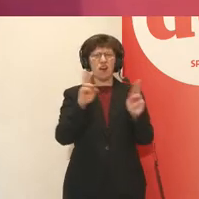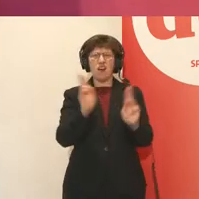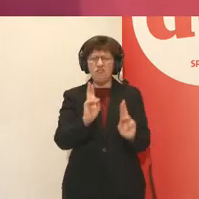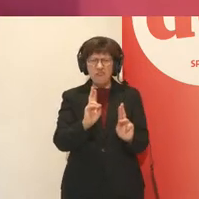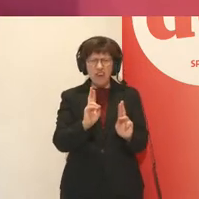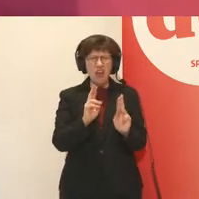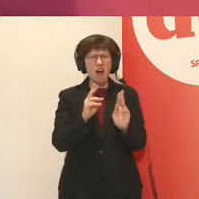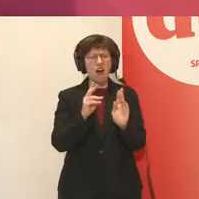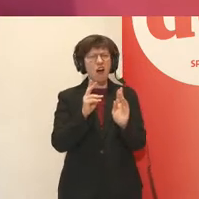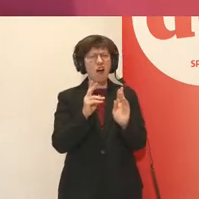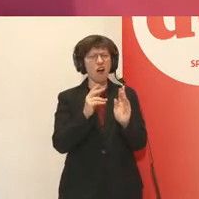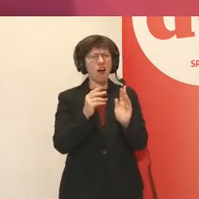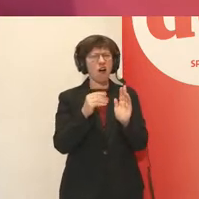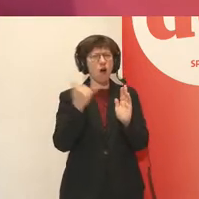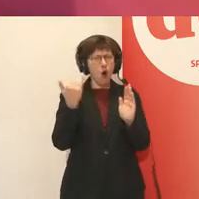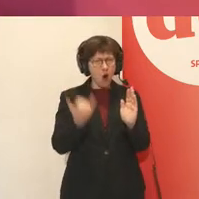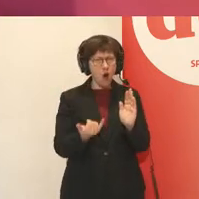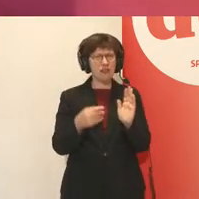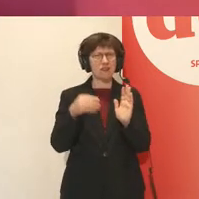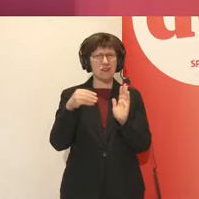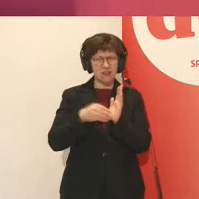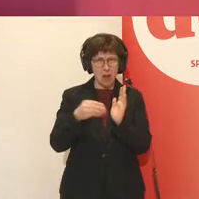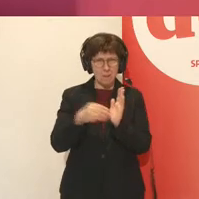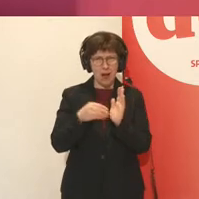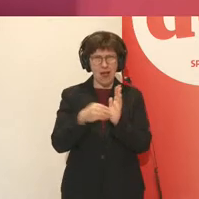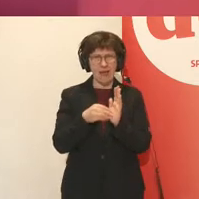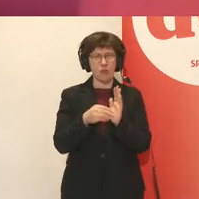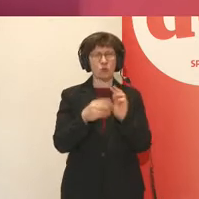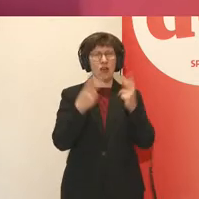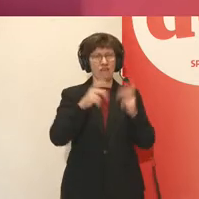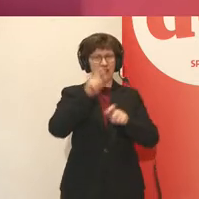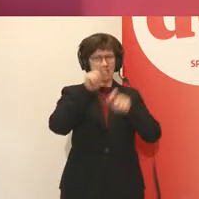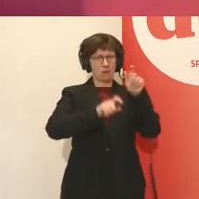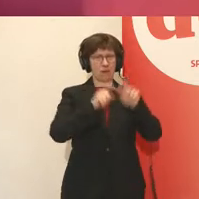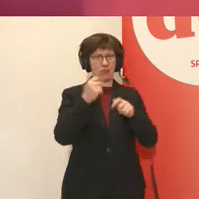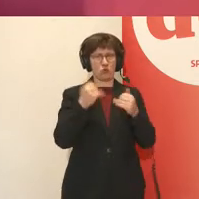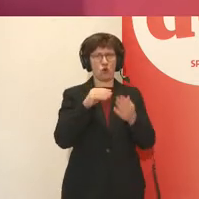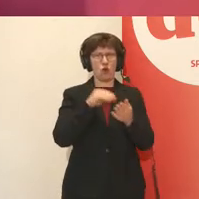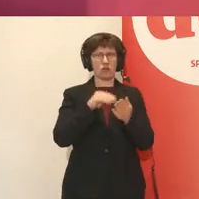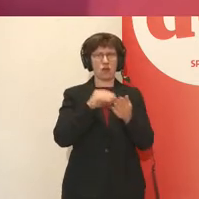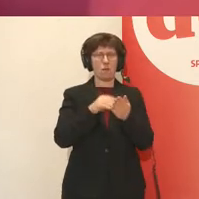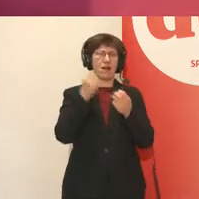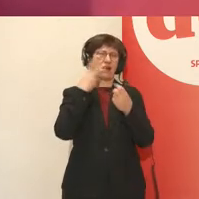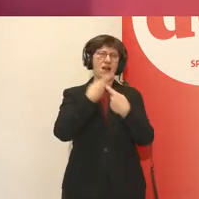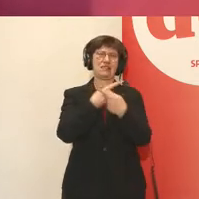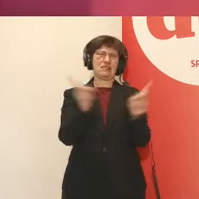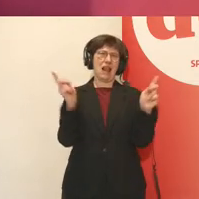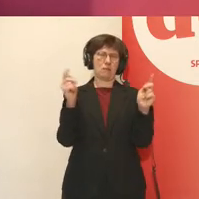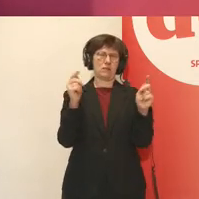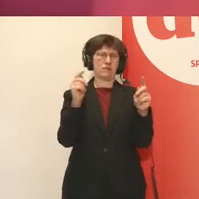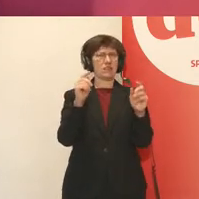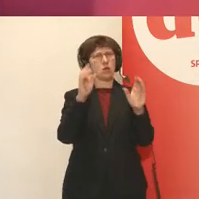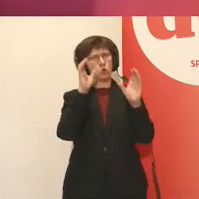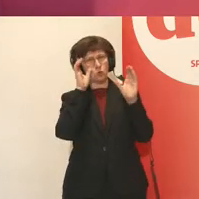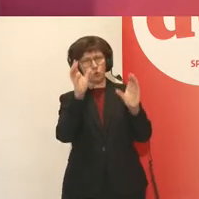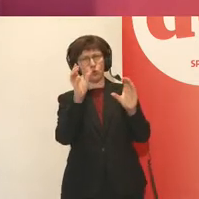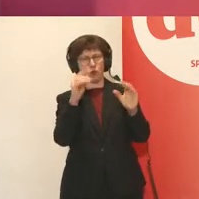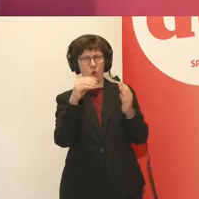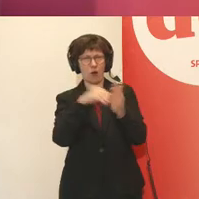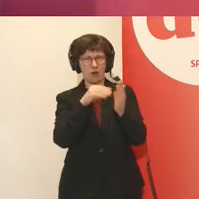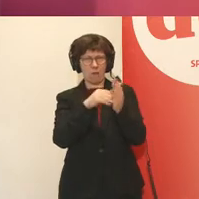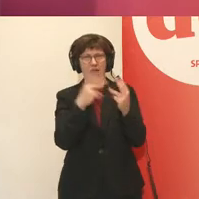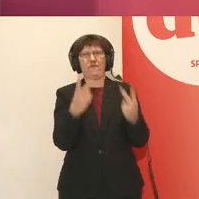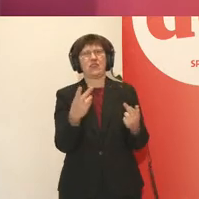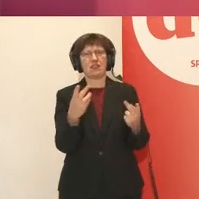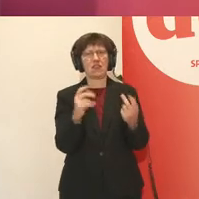eigentlich alles heute da und die wichtigsten personen die heute da sind seid ihr die vor dem bildschirm sitzen und das ist auch